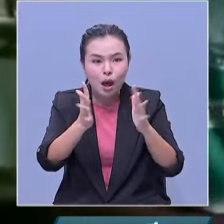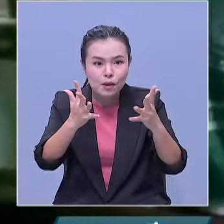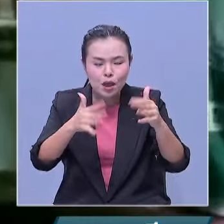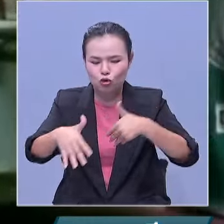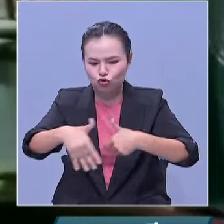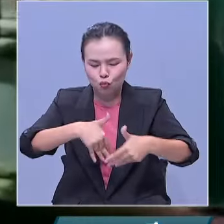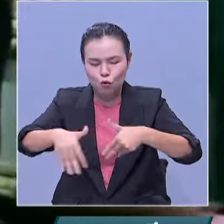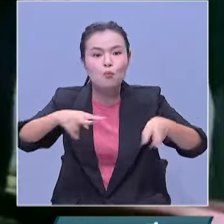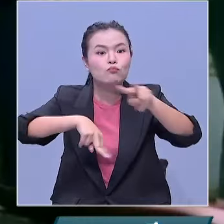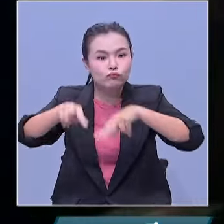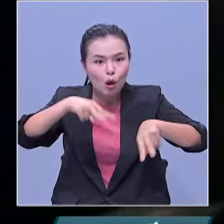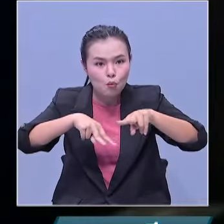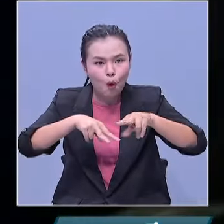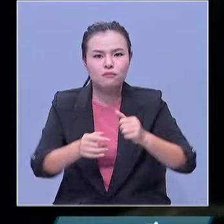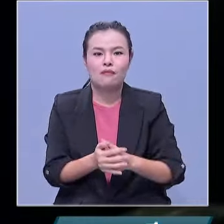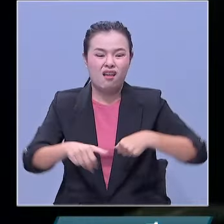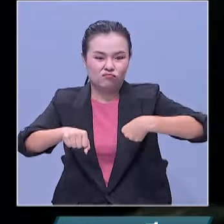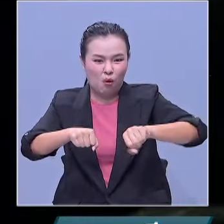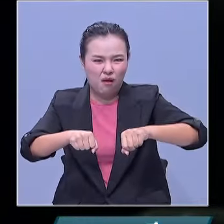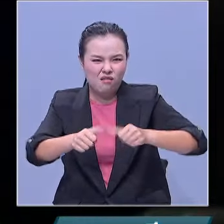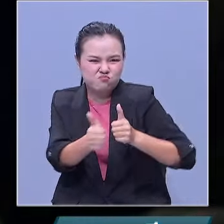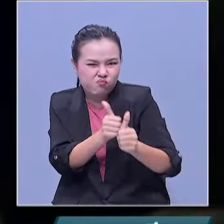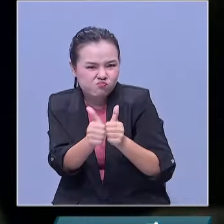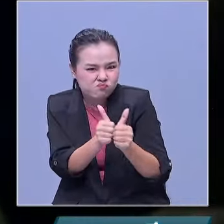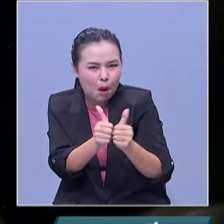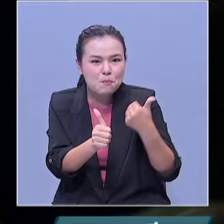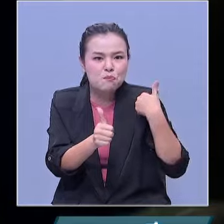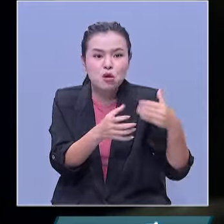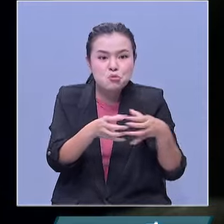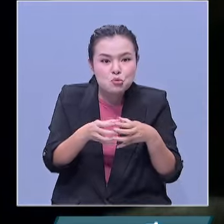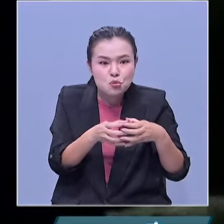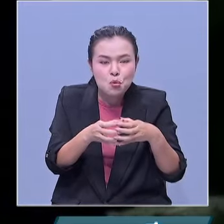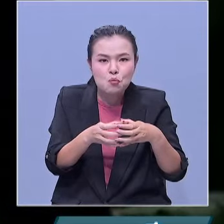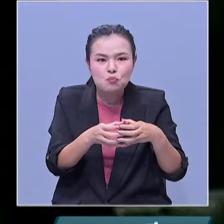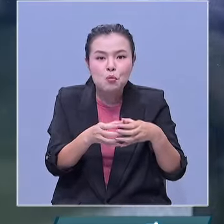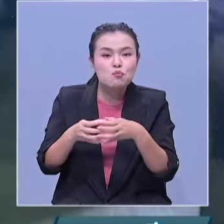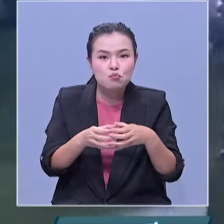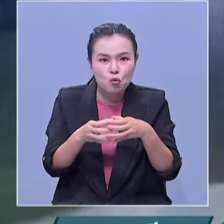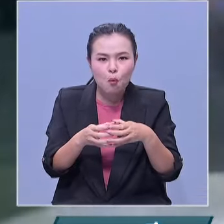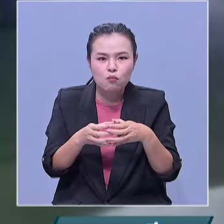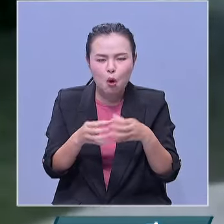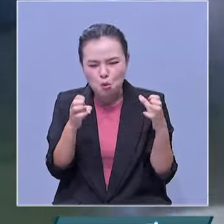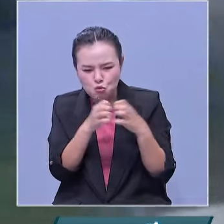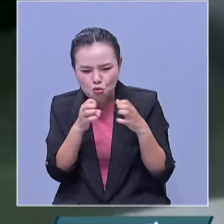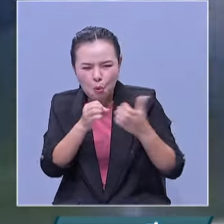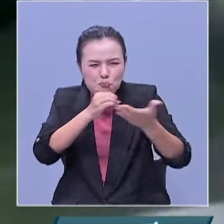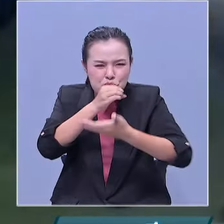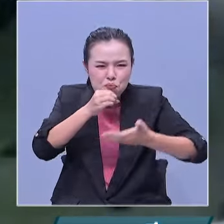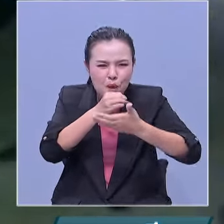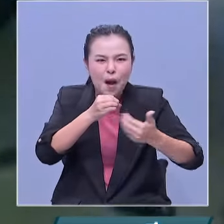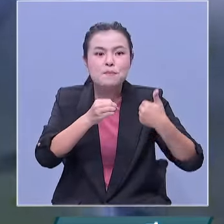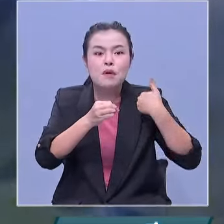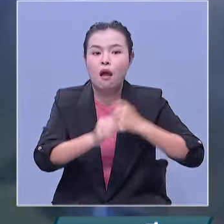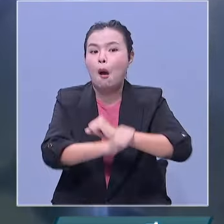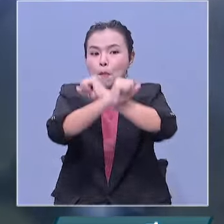ในพื้นที่นะครับเพราะมีทั้งรถซิ่งแล้วก็มักจะมีกลุ่มวัยรุ่นเนี่ยมาจับกุมมั่วสุมกันเป็นจำนวนมากเพื่อ